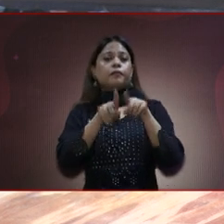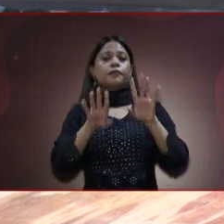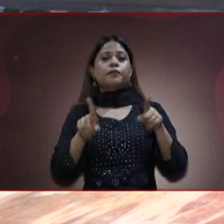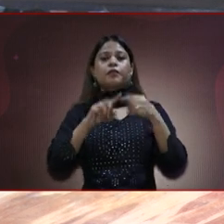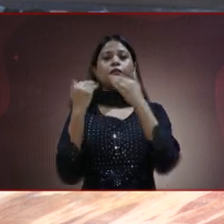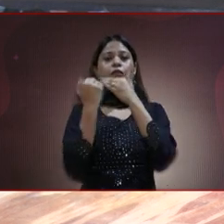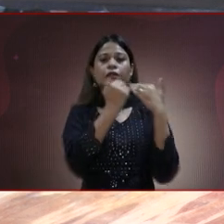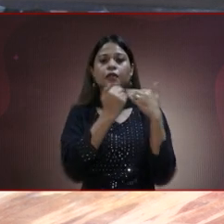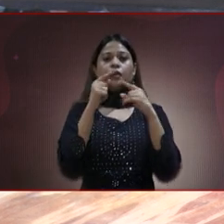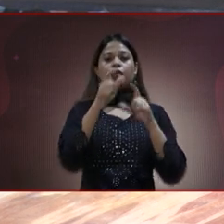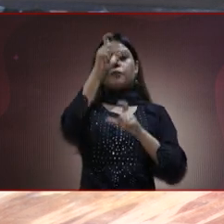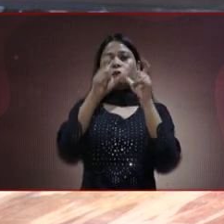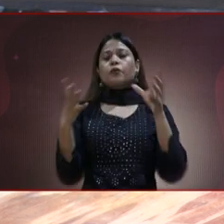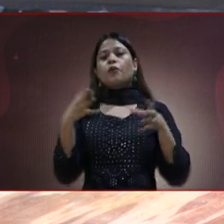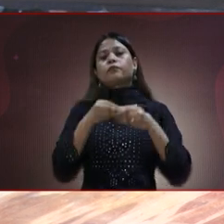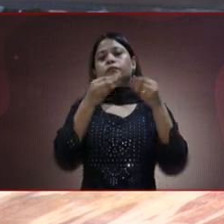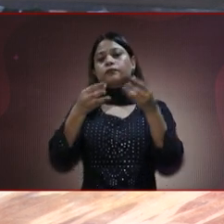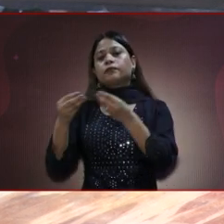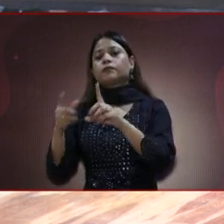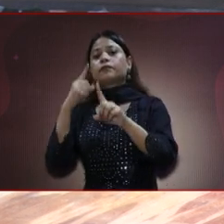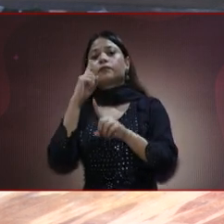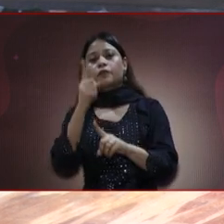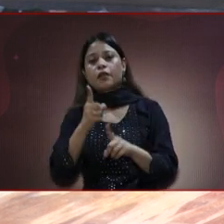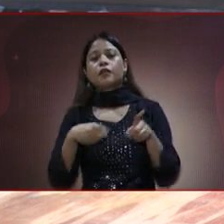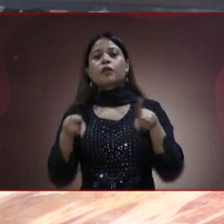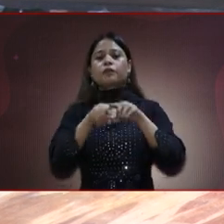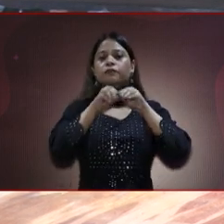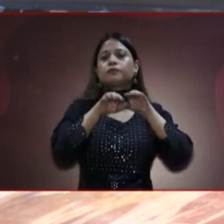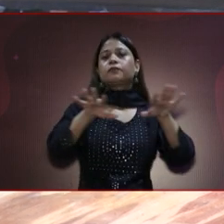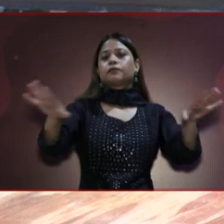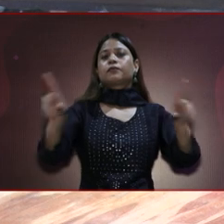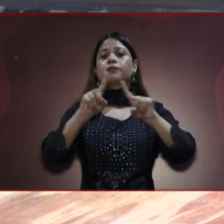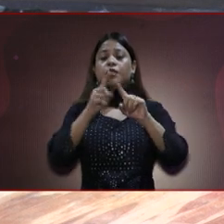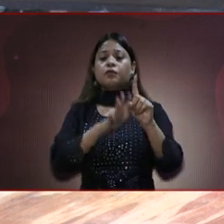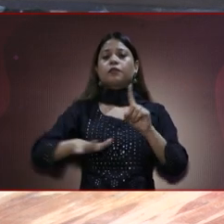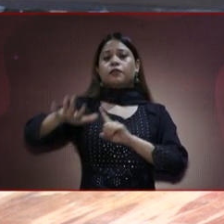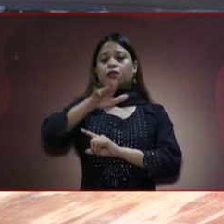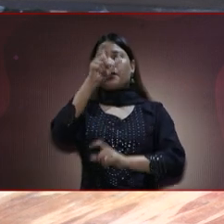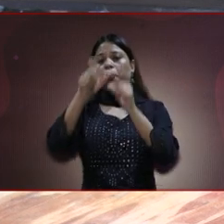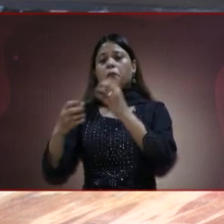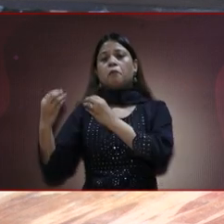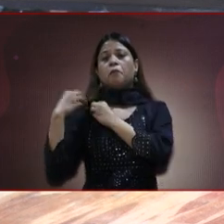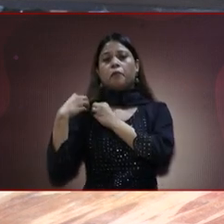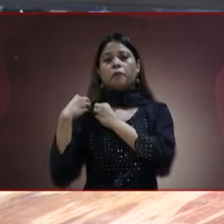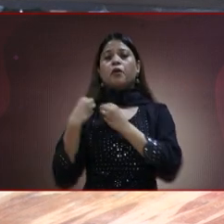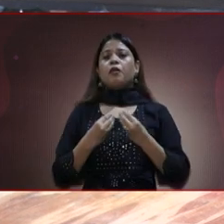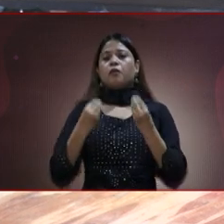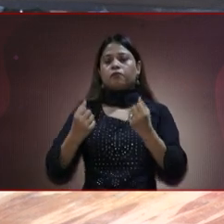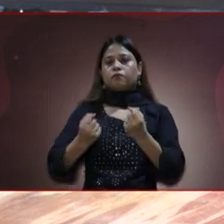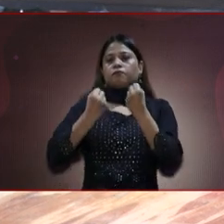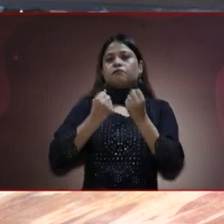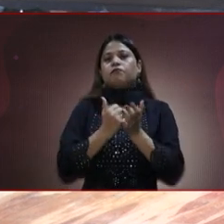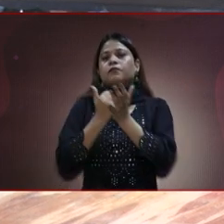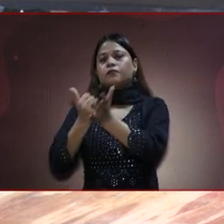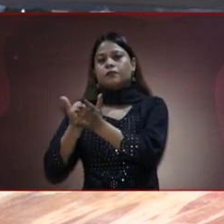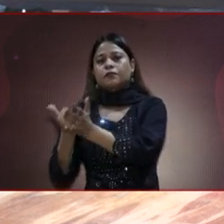को न केवल जन जन तक पहुँचाने की कोशिश करती है बल्कि समाज के हर व्यक्ति को सशक्त बनने का एक सुनहरा